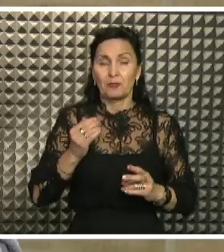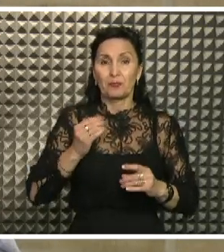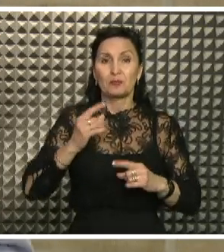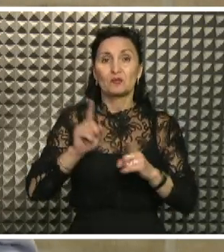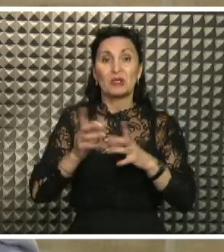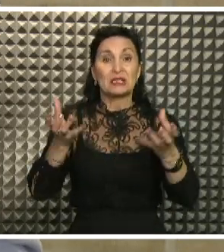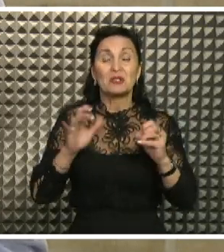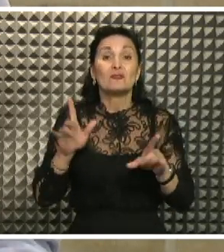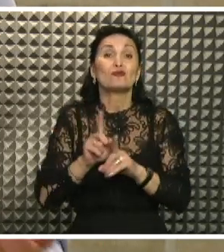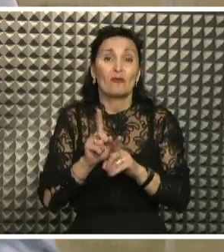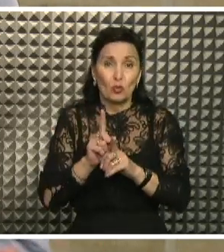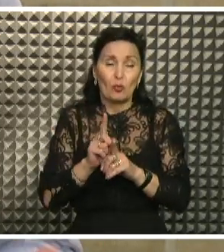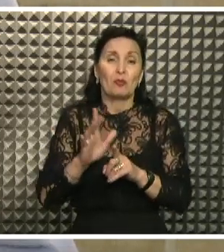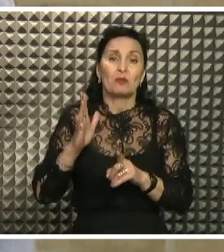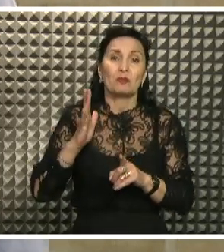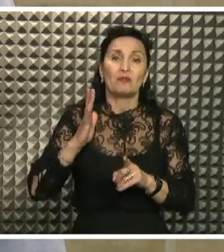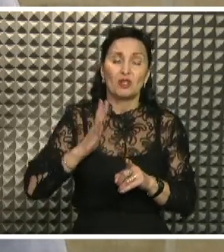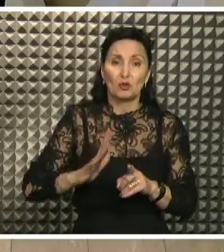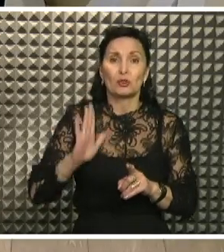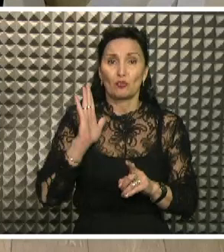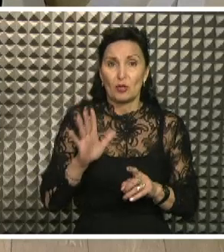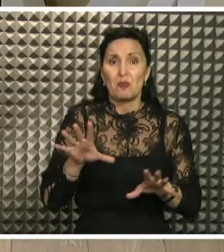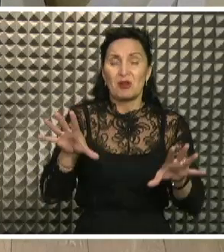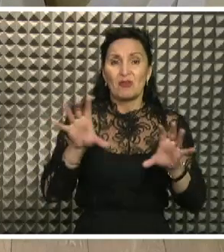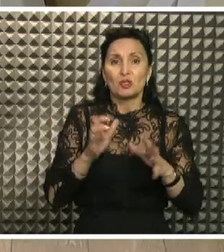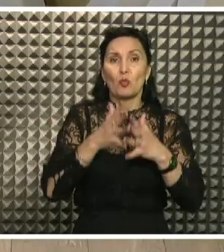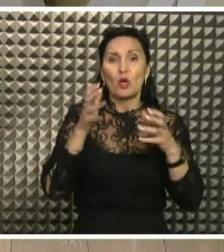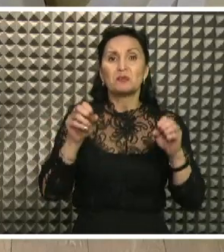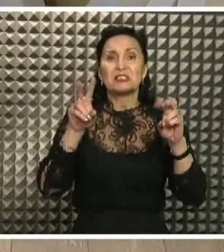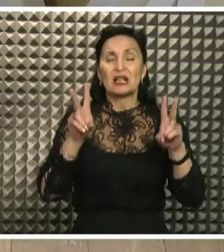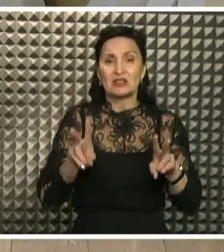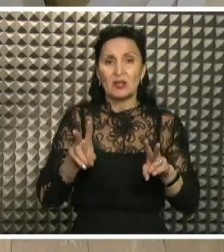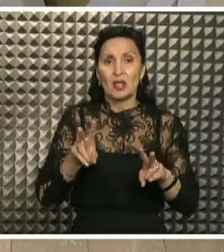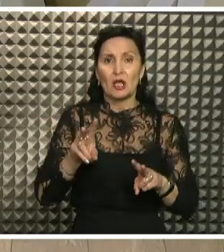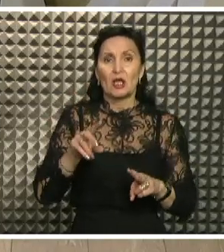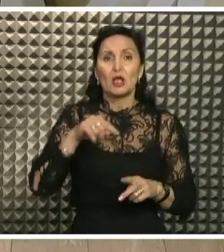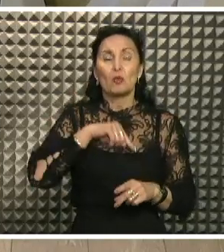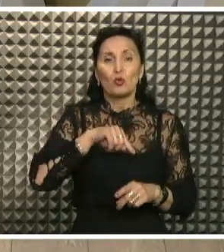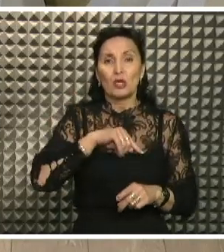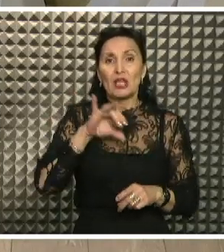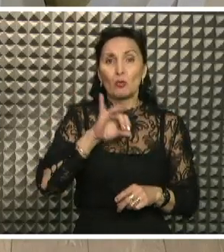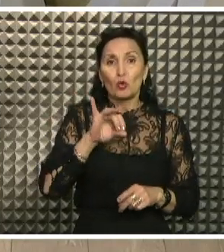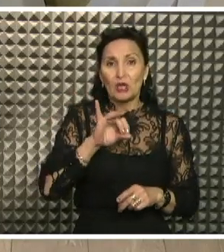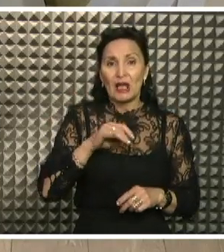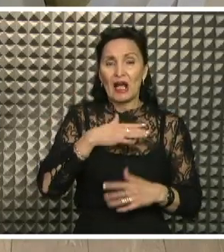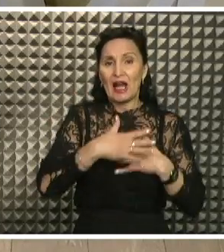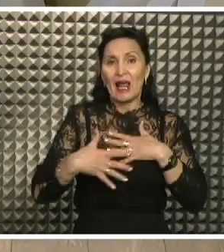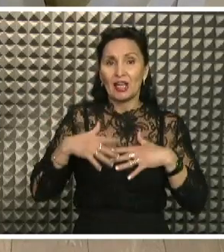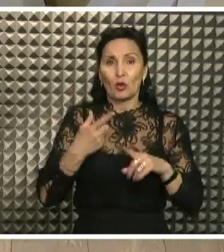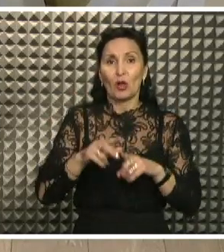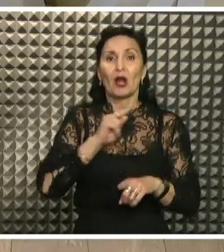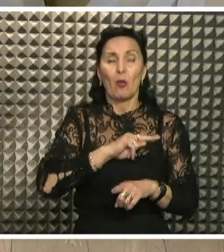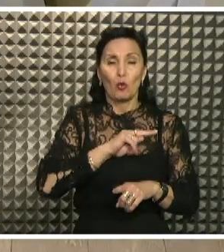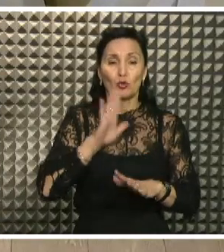не спасается, все равно вынуждены привлечь другие, будем говорить, более специализированные иммунокомпетентные клетки, которые работают только в